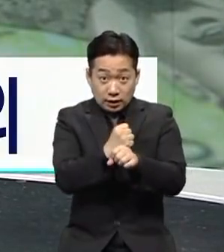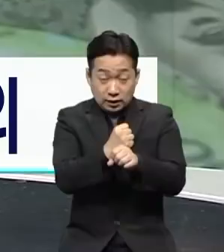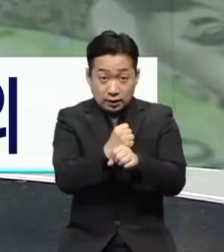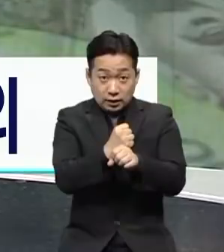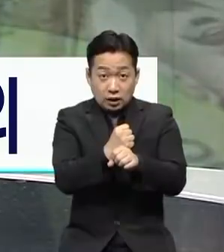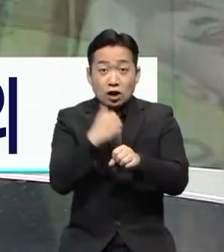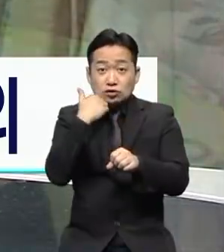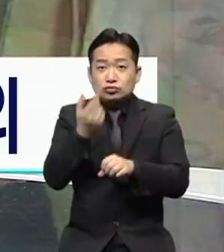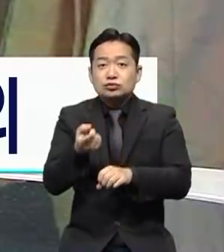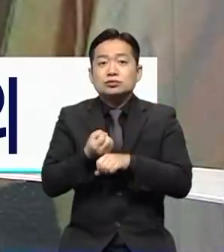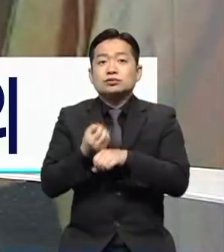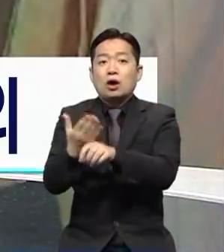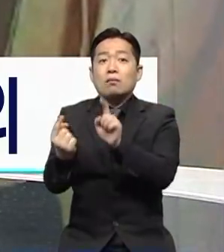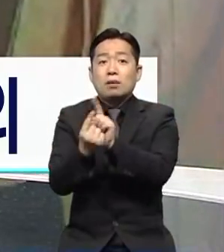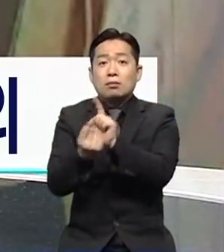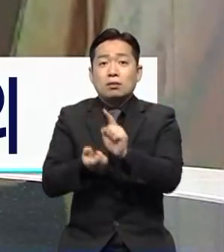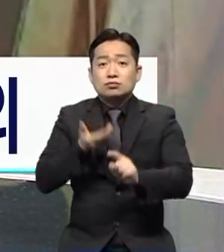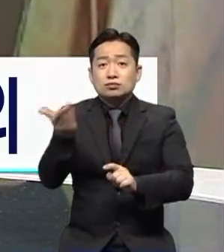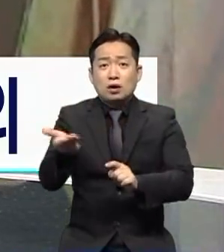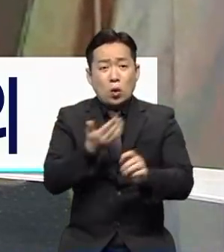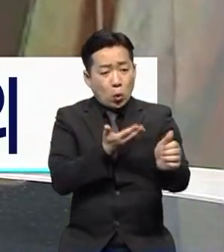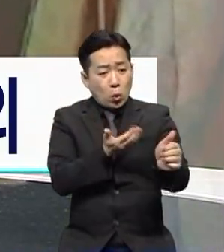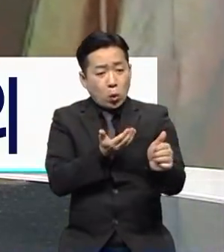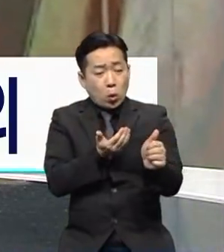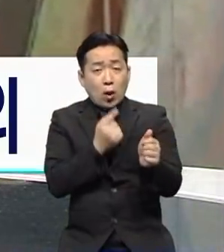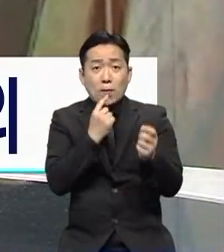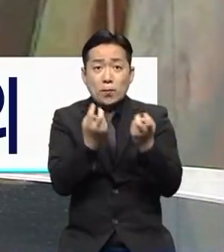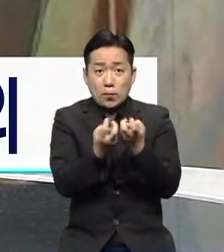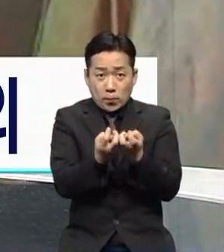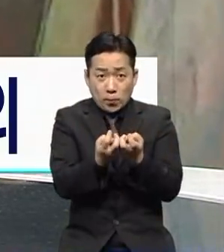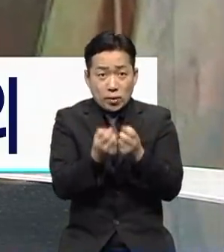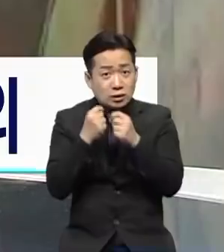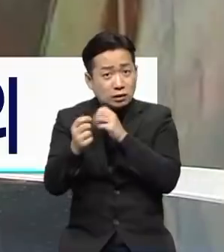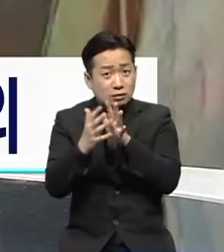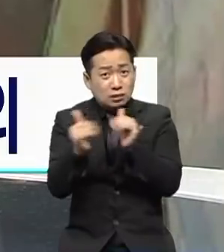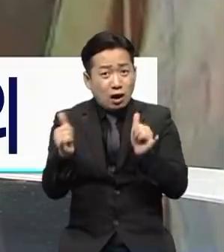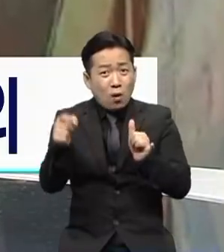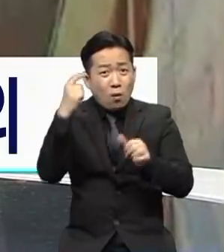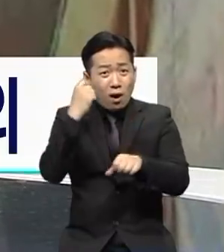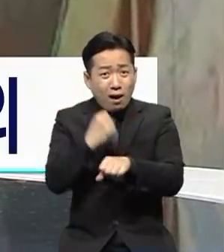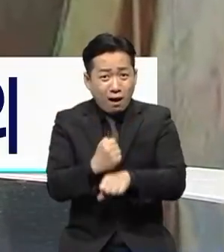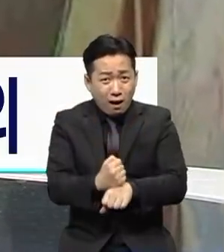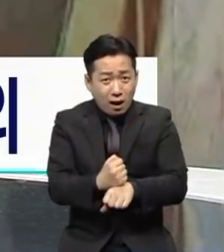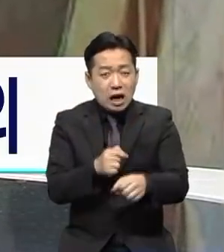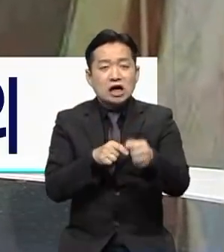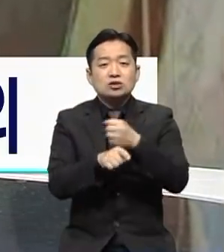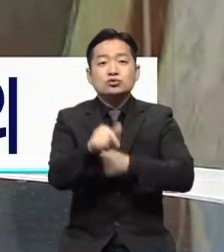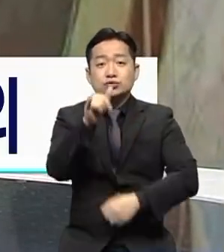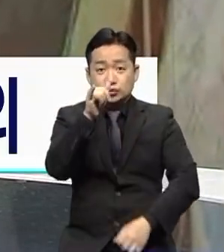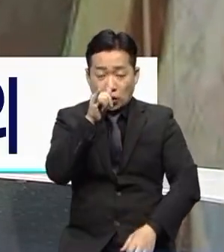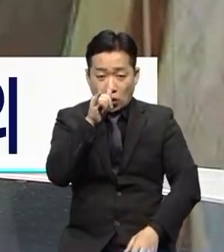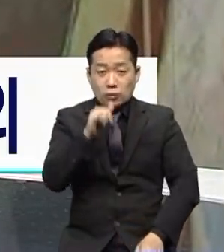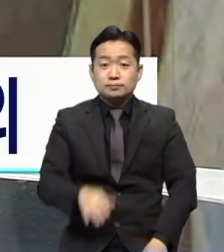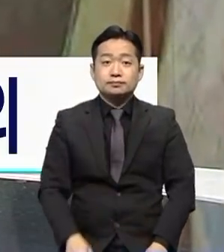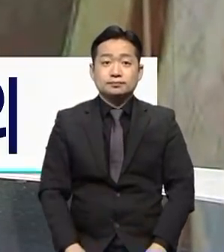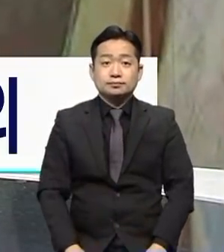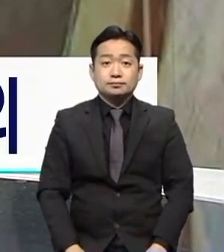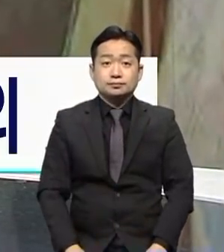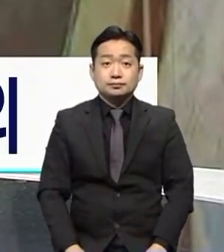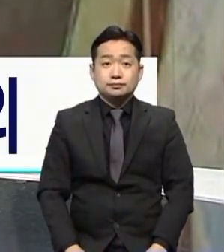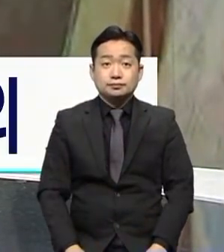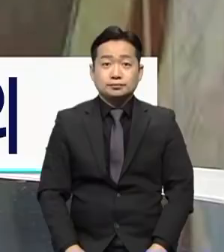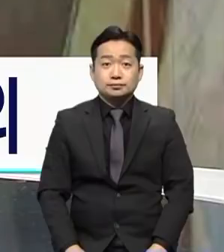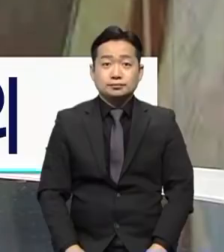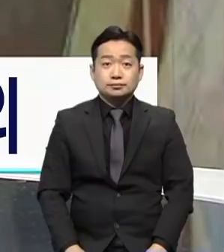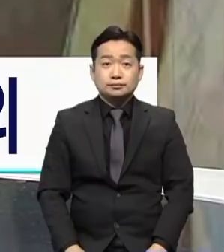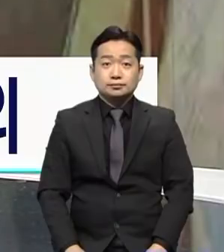찾아서 누군가에게 건네주도록 유도하는 수법이죠. 사기범들이 굳이 이렇게 하는 데는 그만한 이유가 있었습니다.